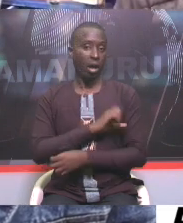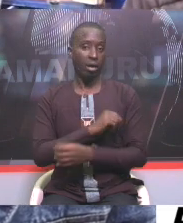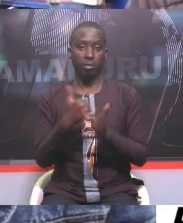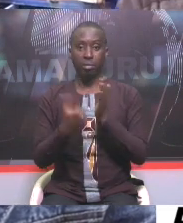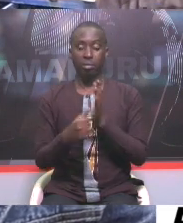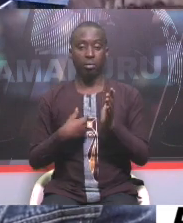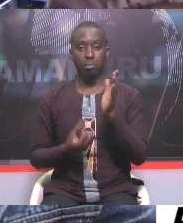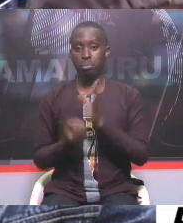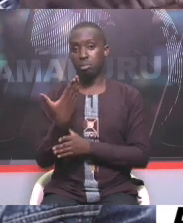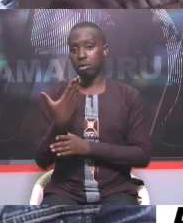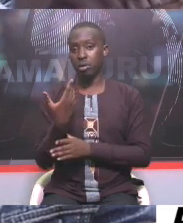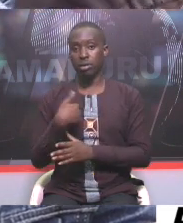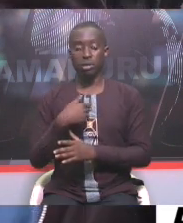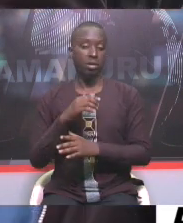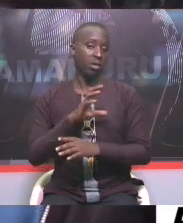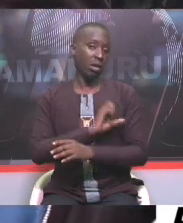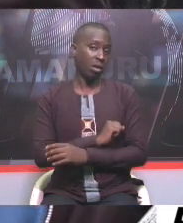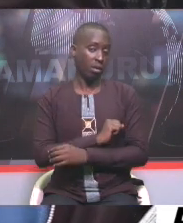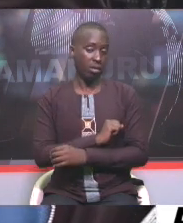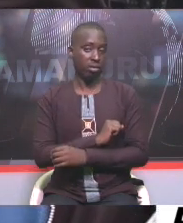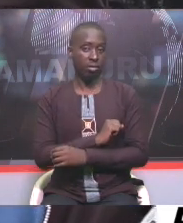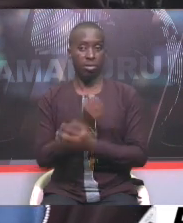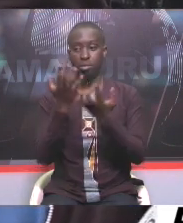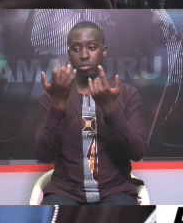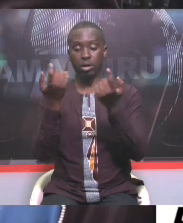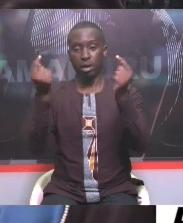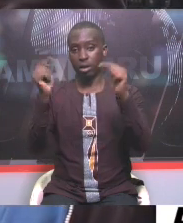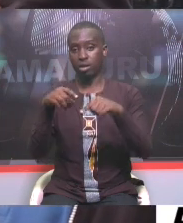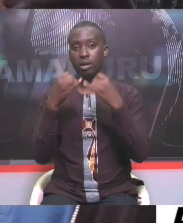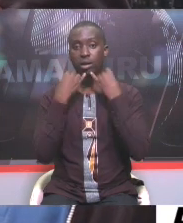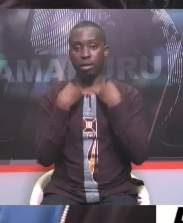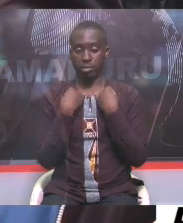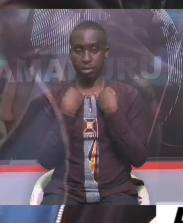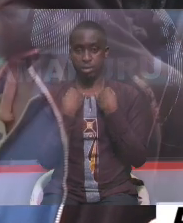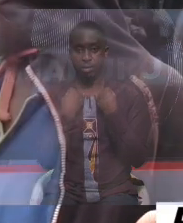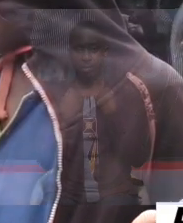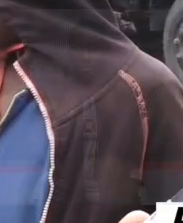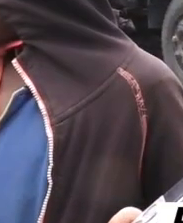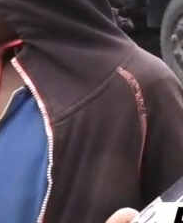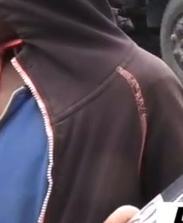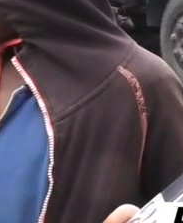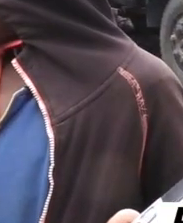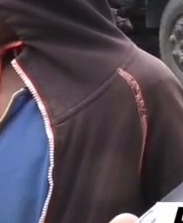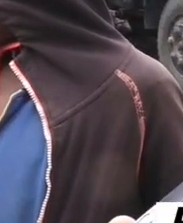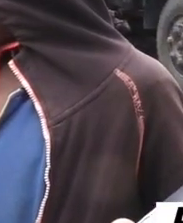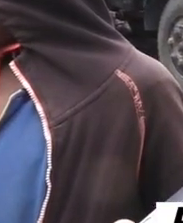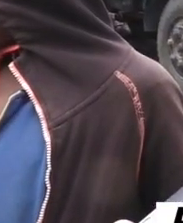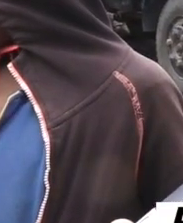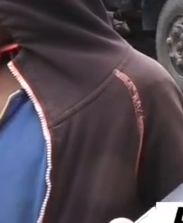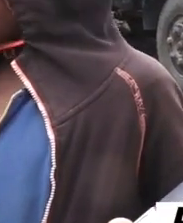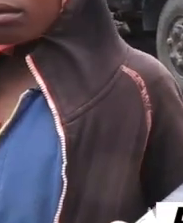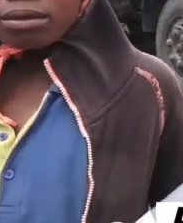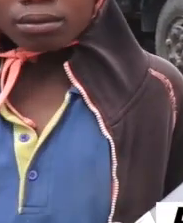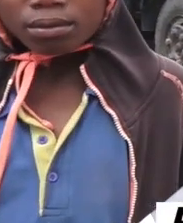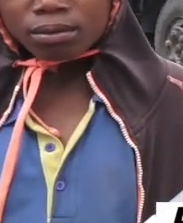kibazo nagize uko nyine ndapfa umukiriye yaraje arambwira ati ndasimukadi ibaruye muri mobile mana